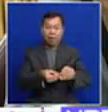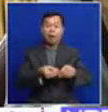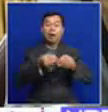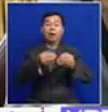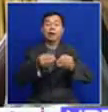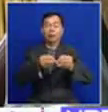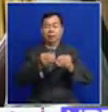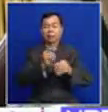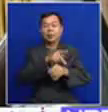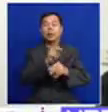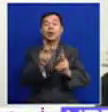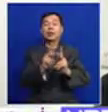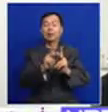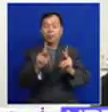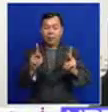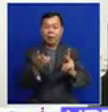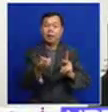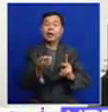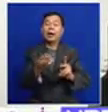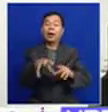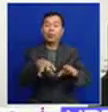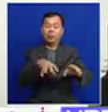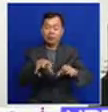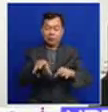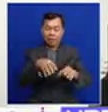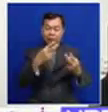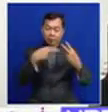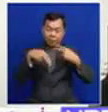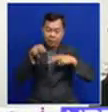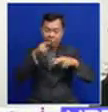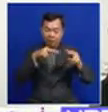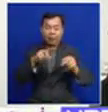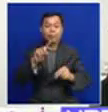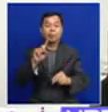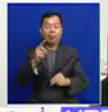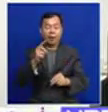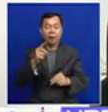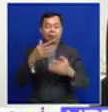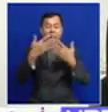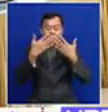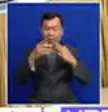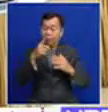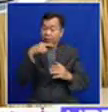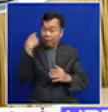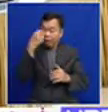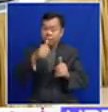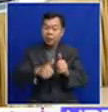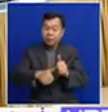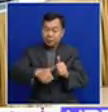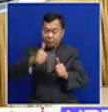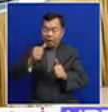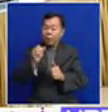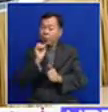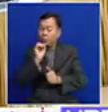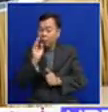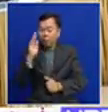บายบริหารจัดการข้าวหรือนบค.เพื่อพิจารณาก่อนแจ้งผลให้ผู้ชนะการประมูลรับทราบ